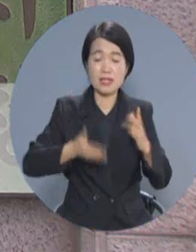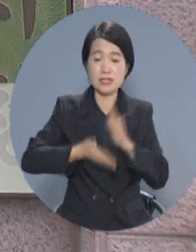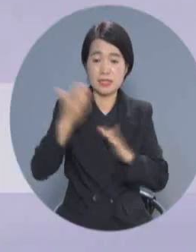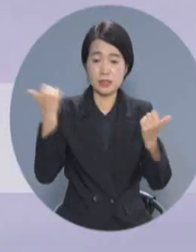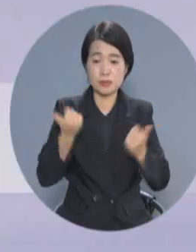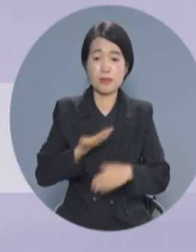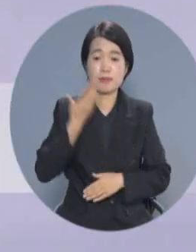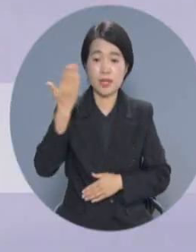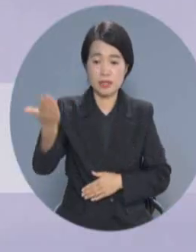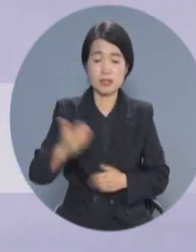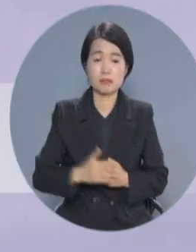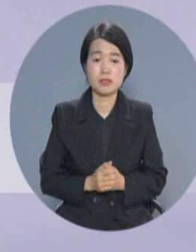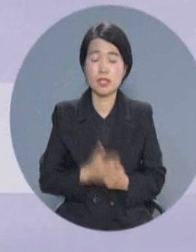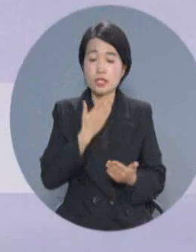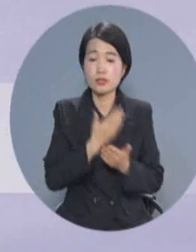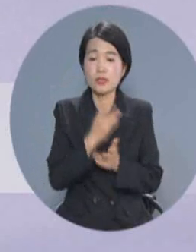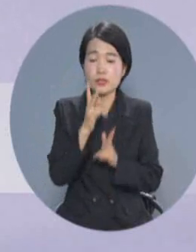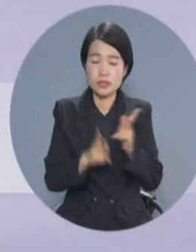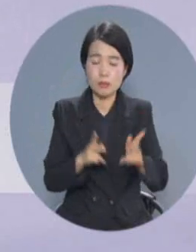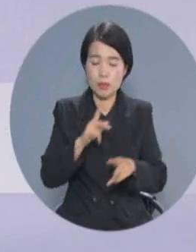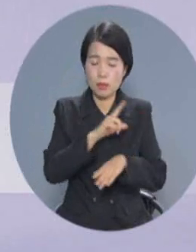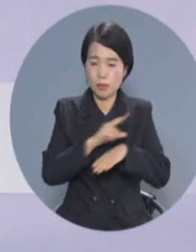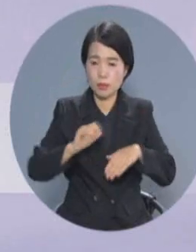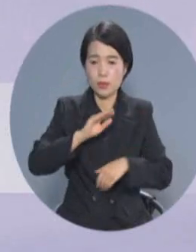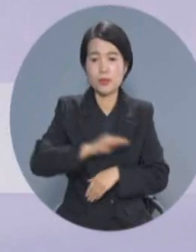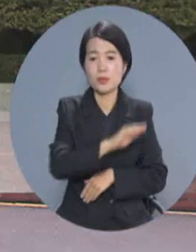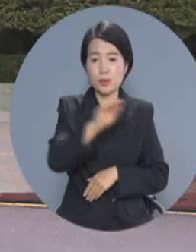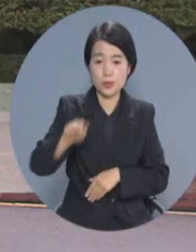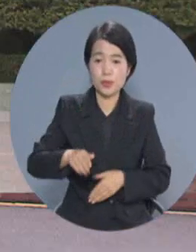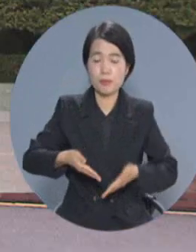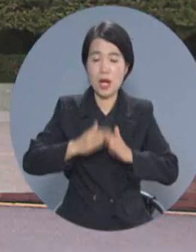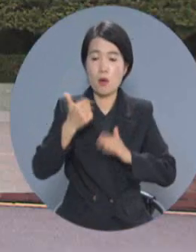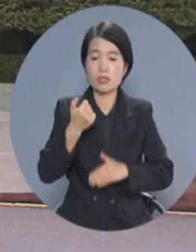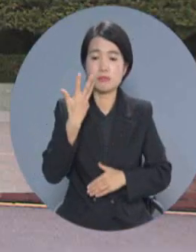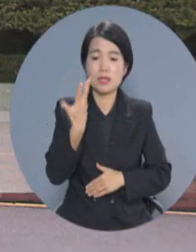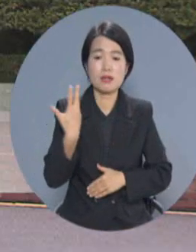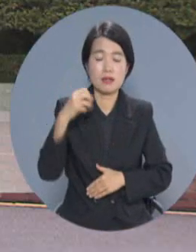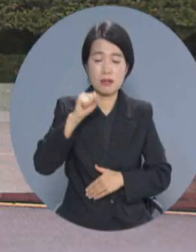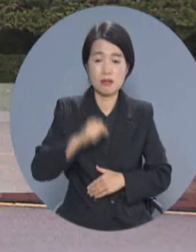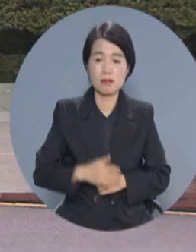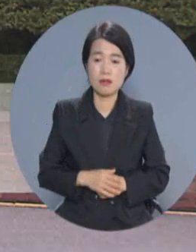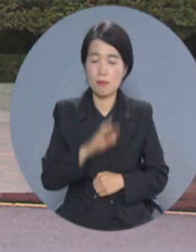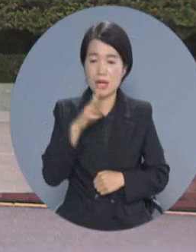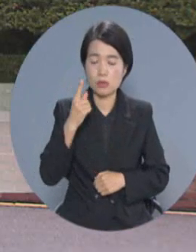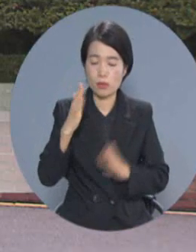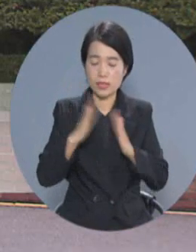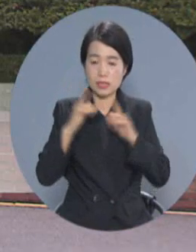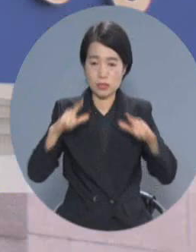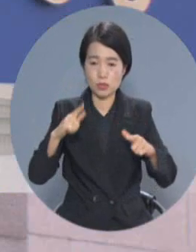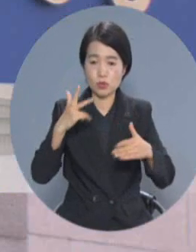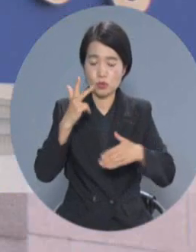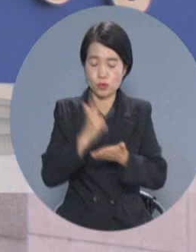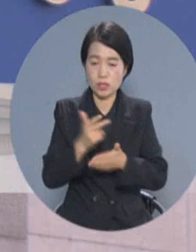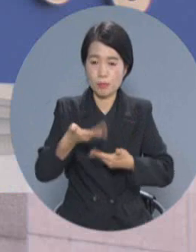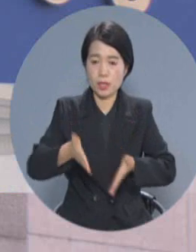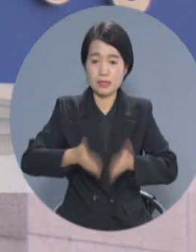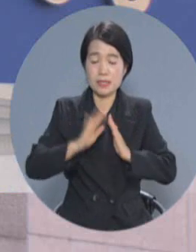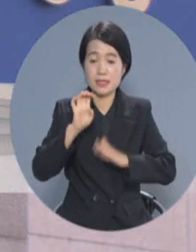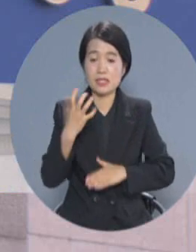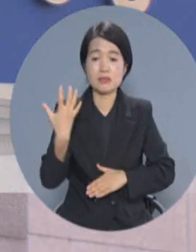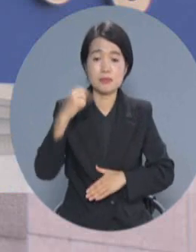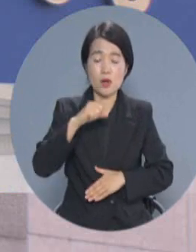제출했습니다. 주요 사업으로는 광양읍 회전교차로 설치 58억 원, 마동 택지지구 주차장 조성 40억